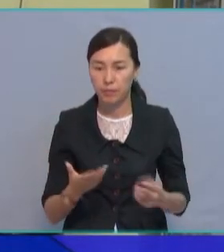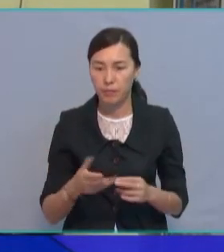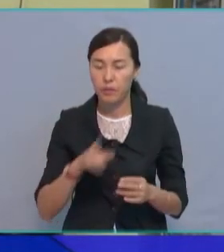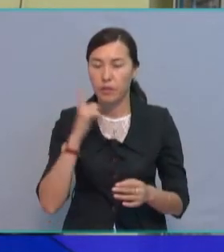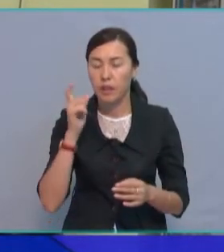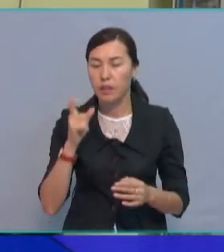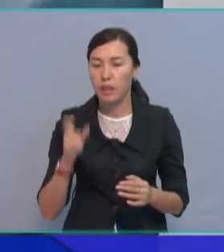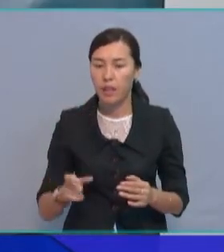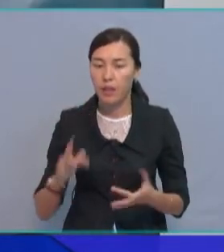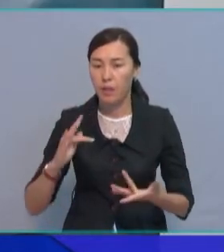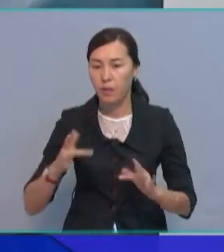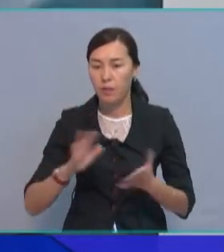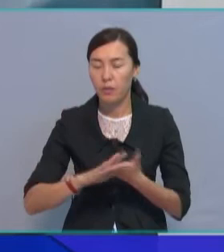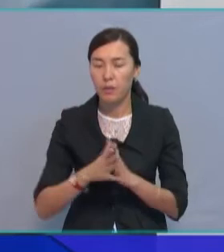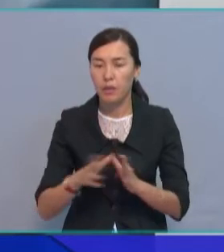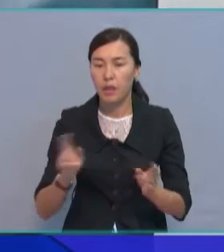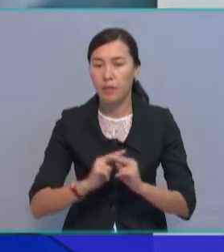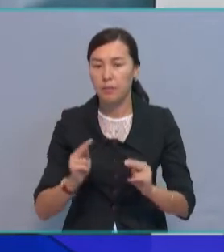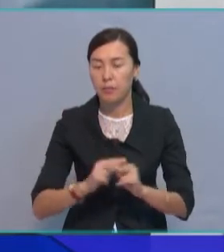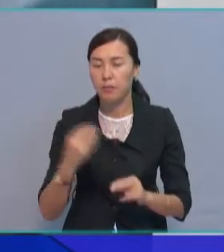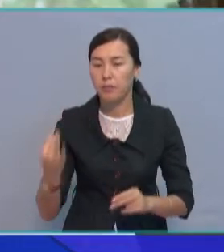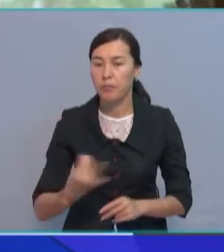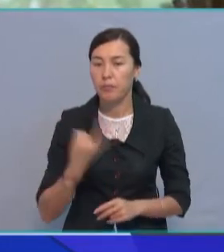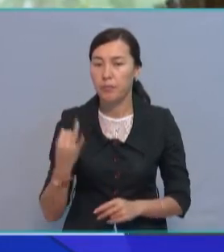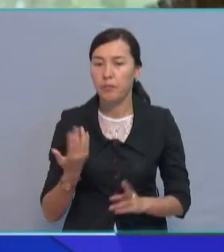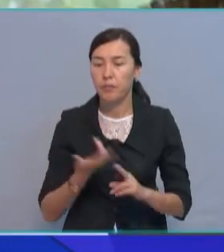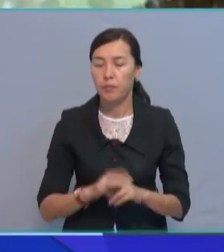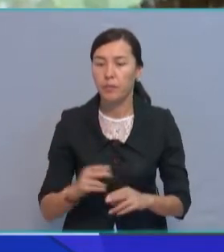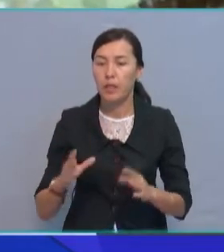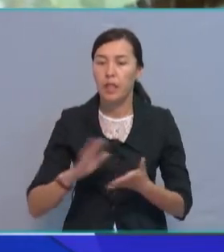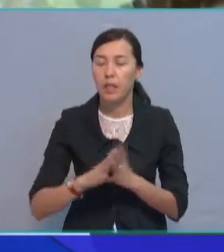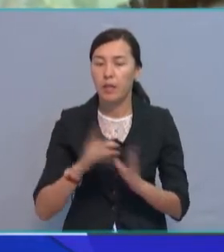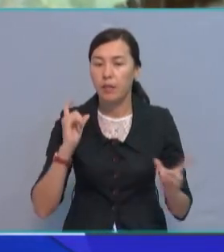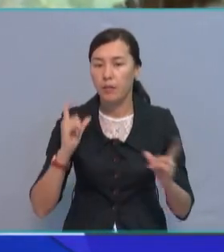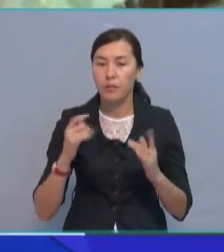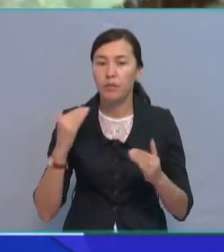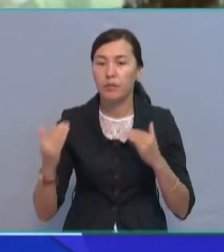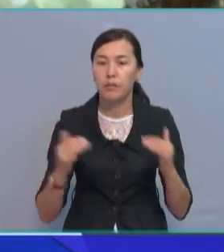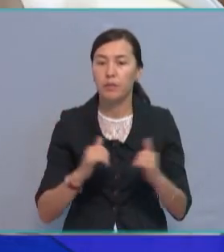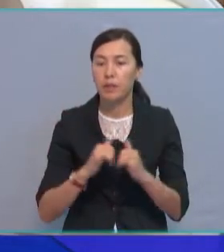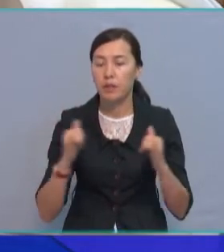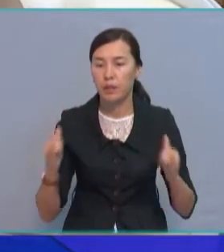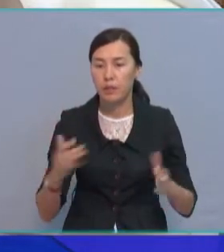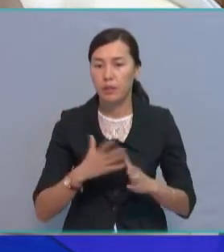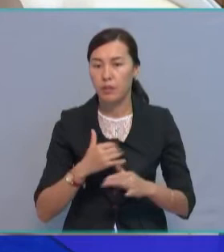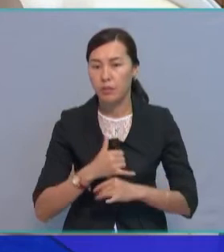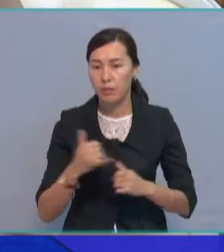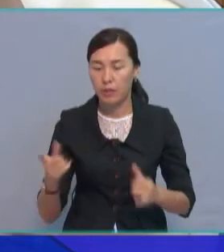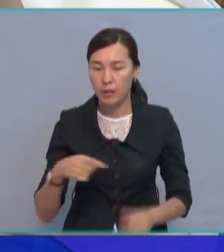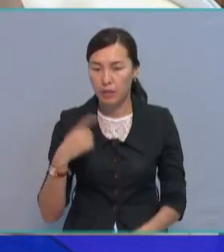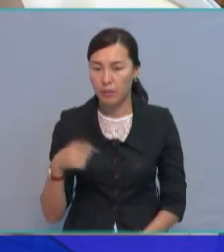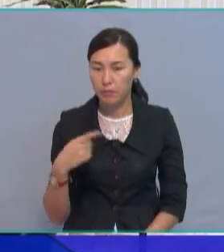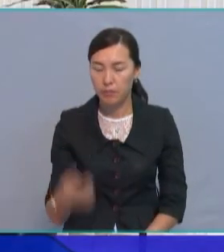Жас талапкер онлайн форматта сабақ өтуге қызығып отыр. Себебі бұл әдіс студенттің жан-жақты дайындалуына ықпал етеді